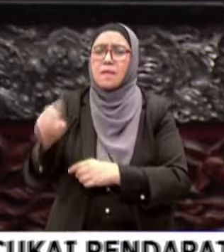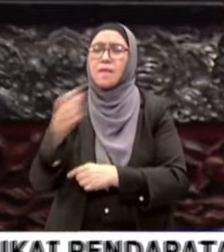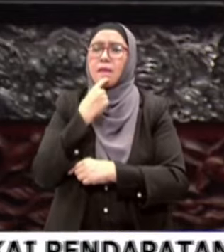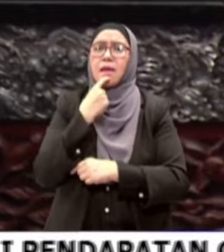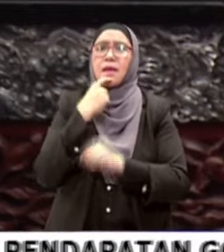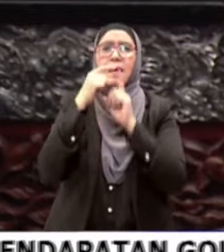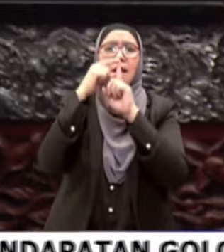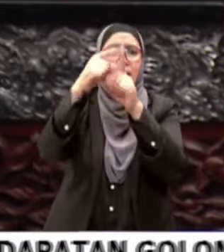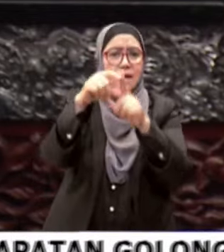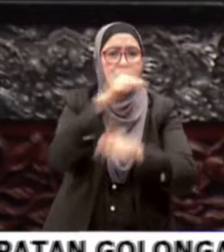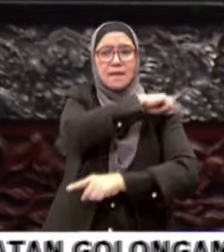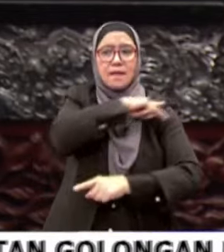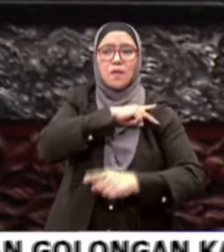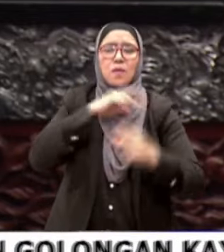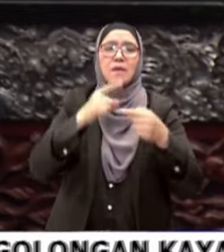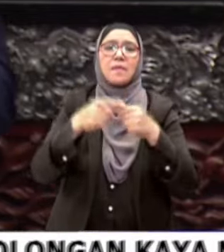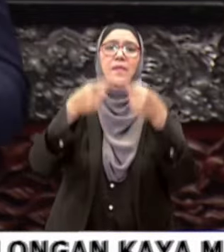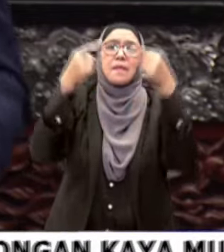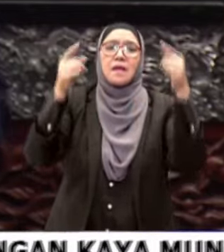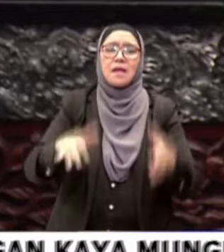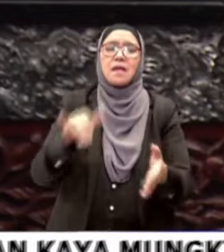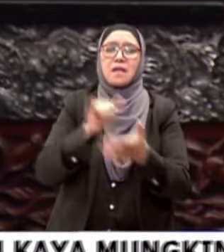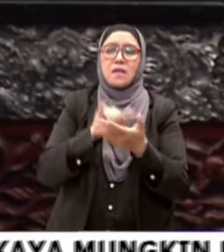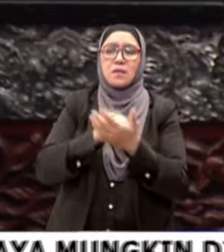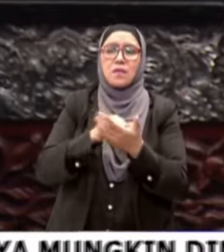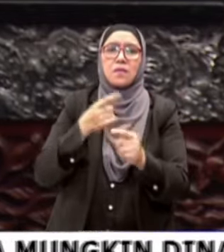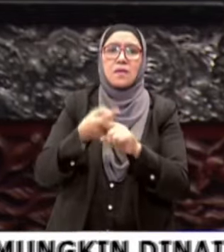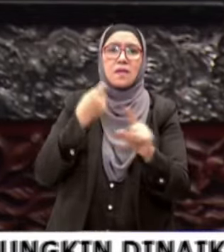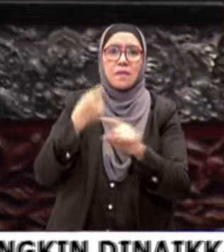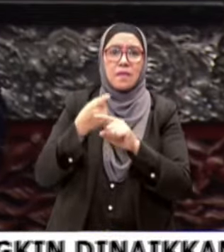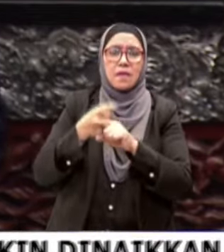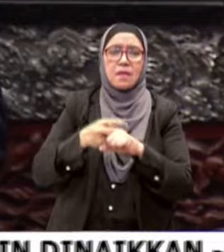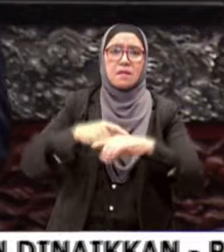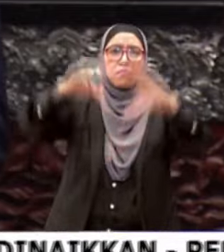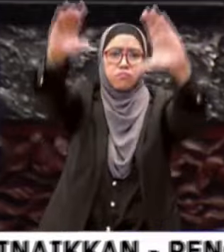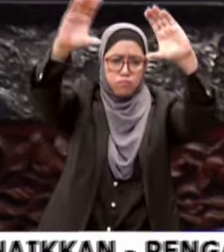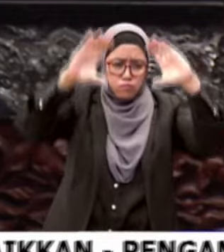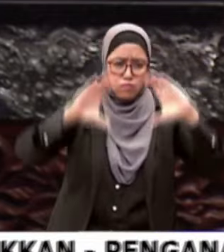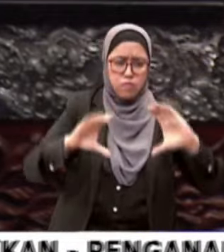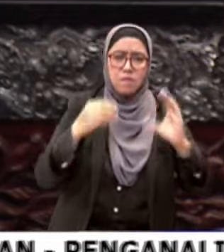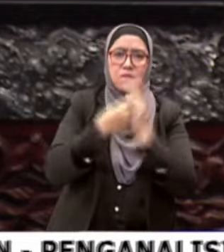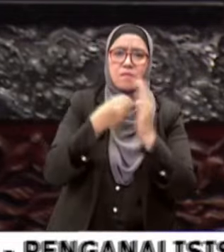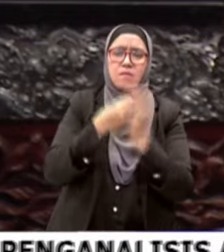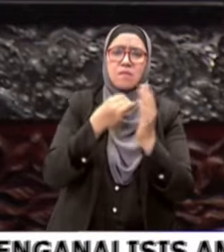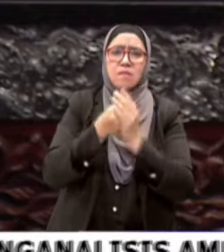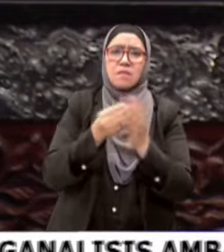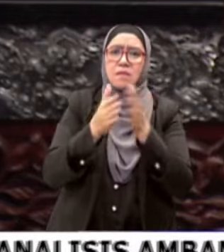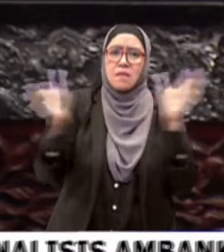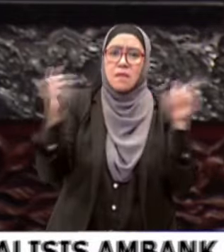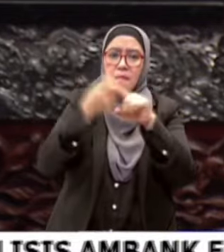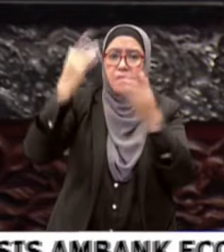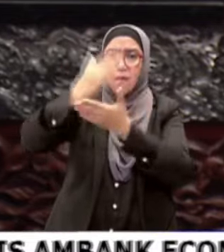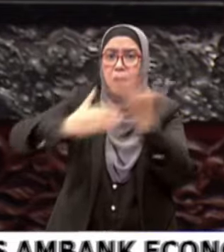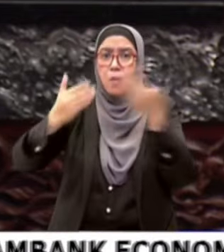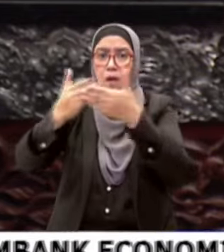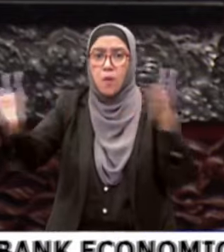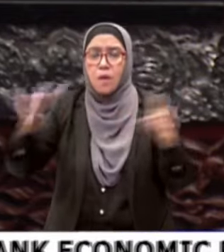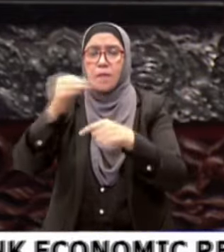pembangkang adalah hasil daripada suntikan uang yang sebegitu besar daripada sektor awam dan juga